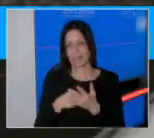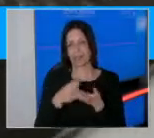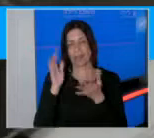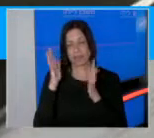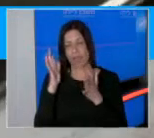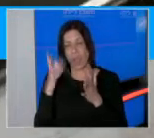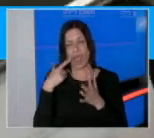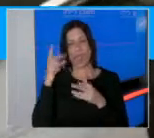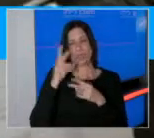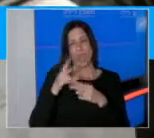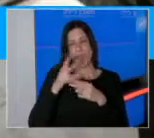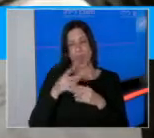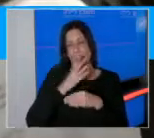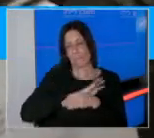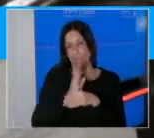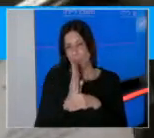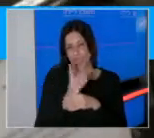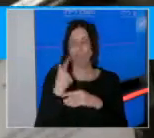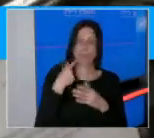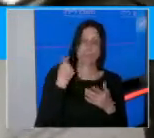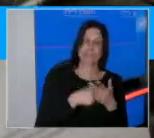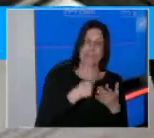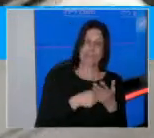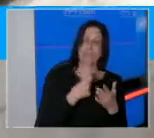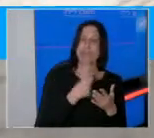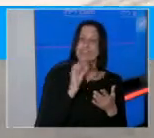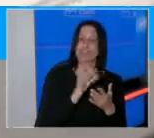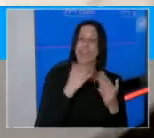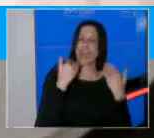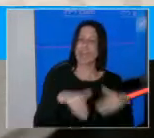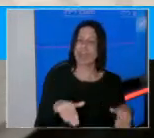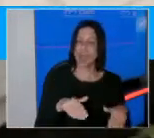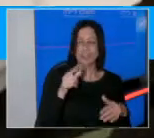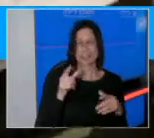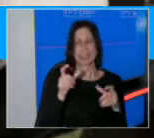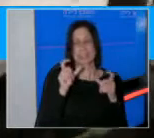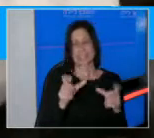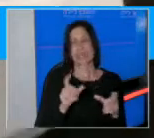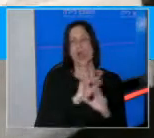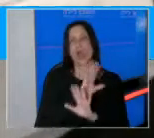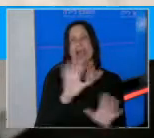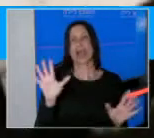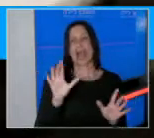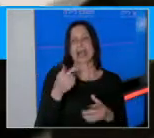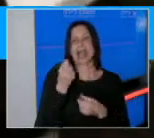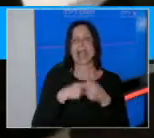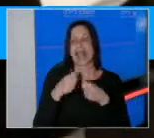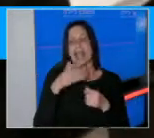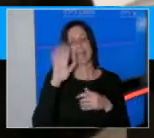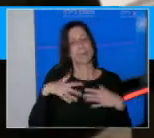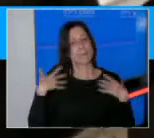בין התחלואה מהקורונה, לבין המחיר הנוראי של הגבלות והסגרים, שוב, לא רק הכלכלי, אלא גם הבריאותי.